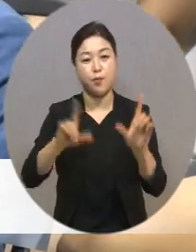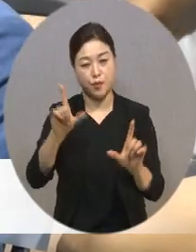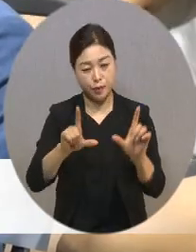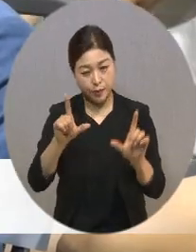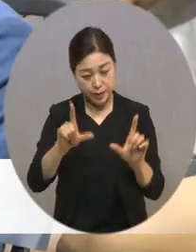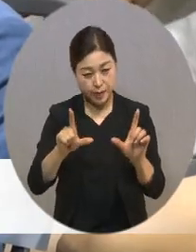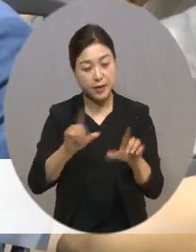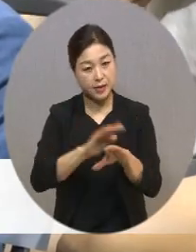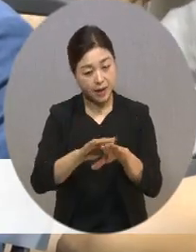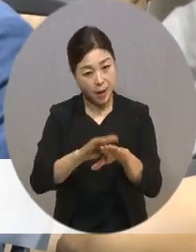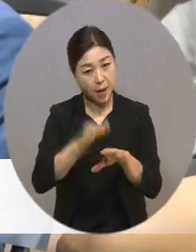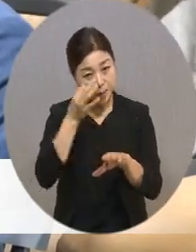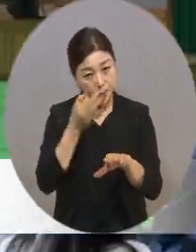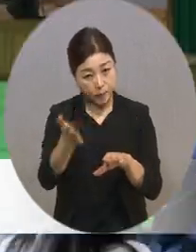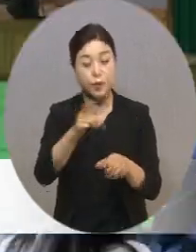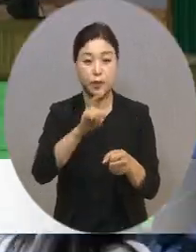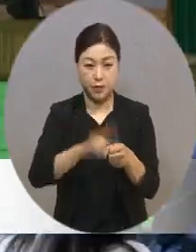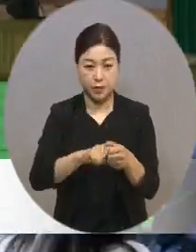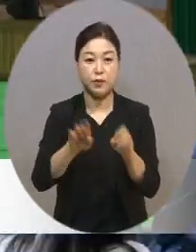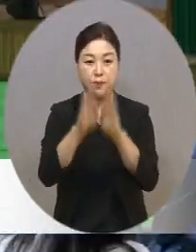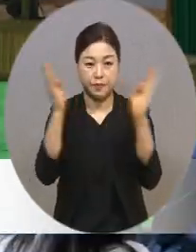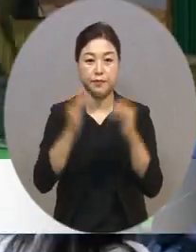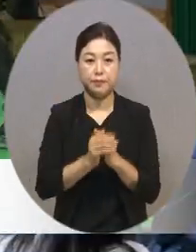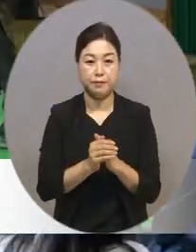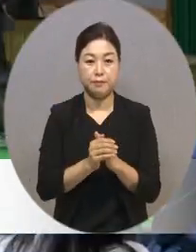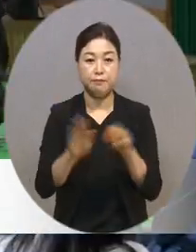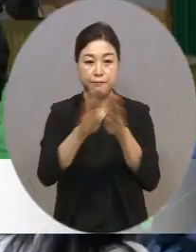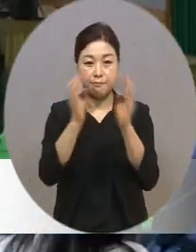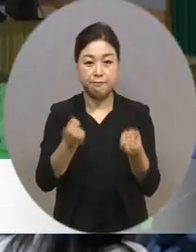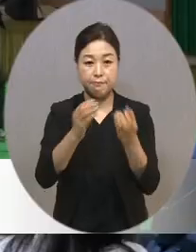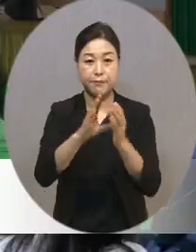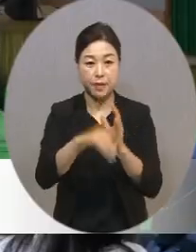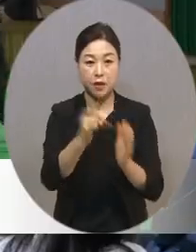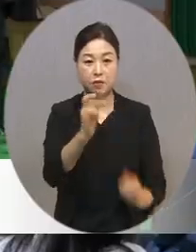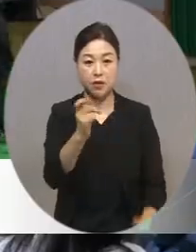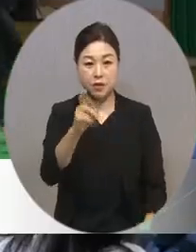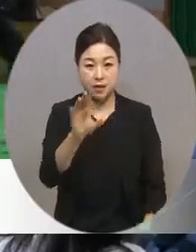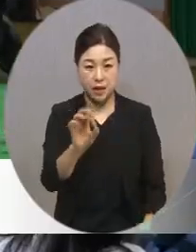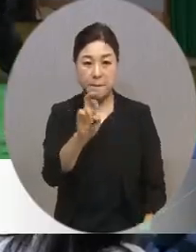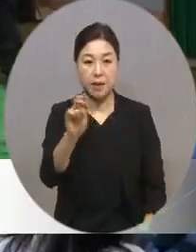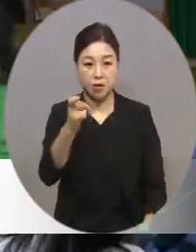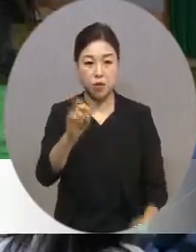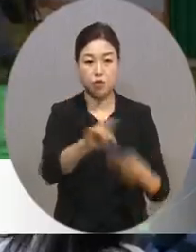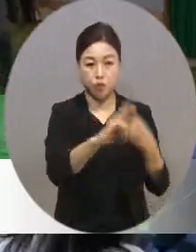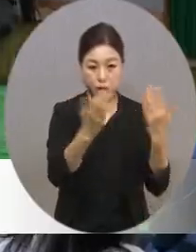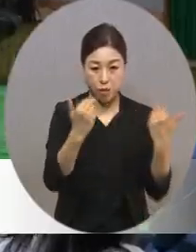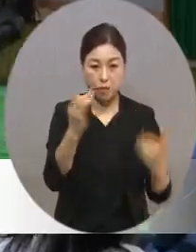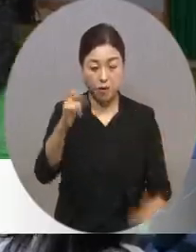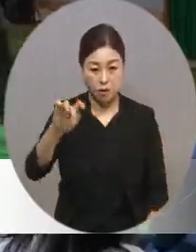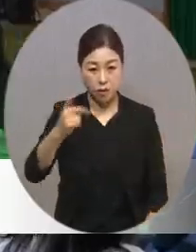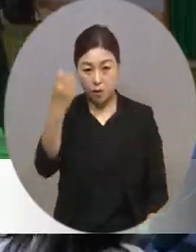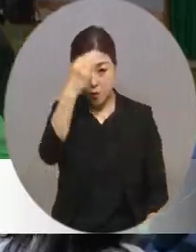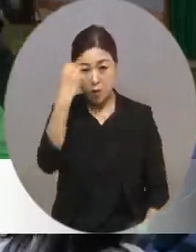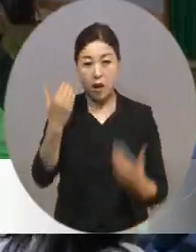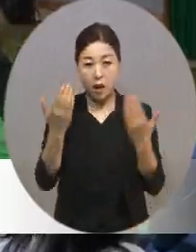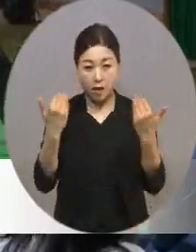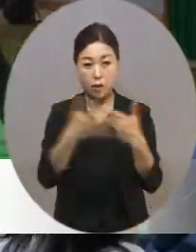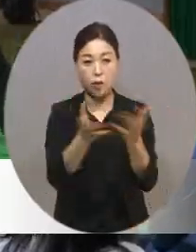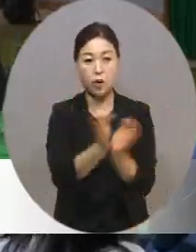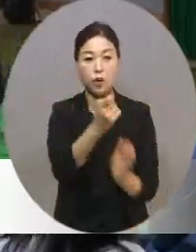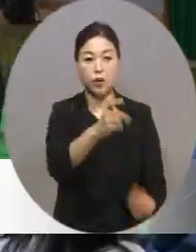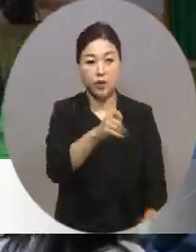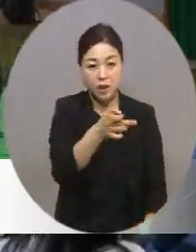높이기 위해 추진했습니다. 개회식에서는 광양마동중학교, 백운고등학교 동아리,